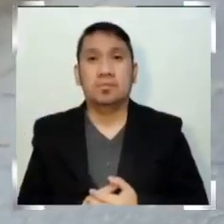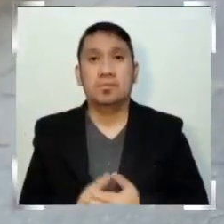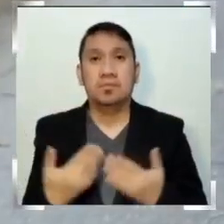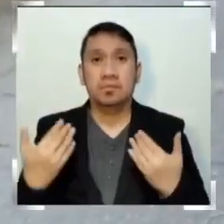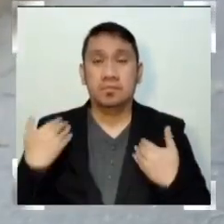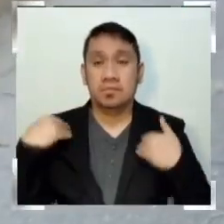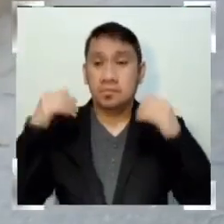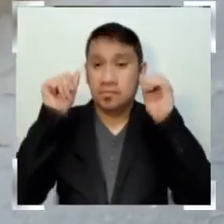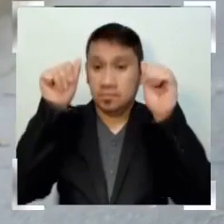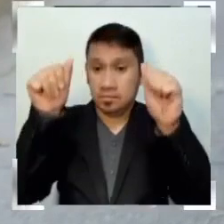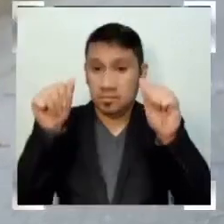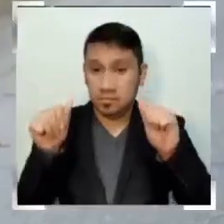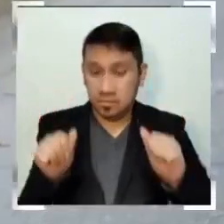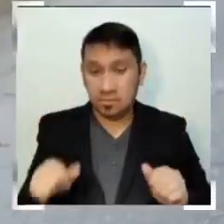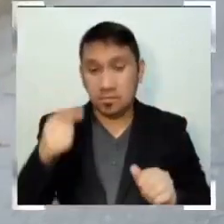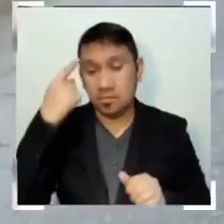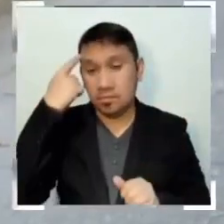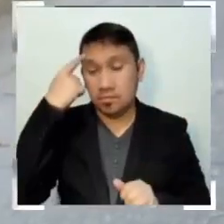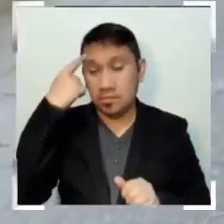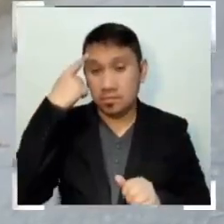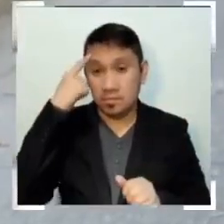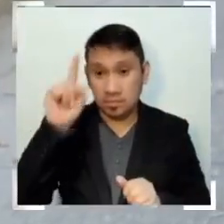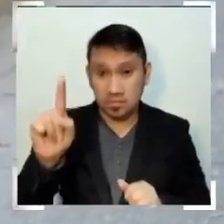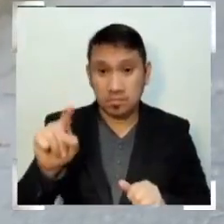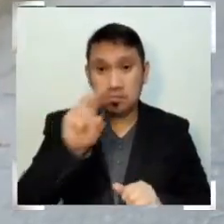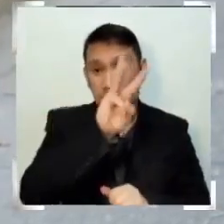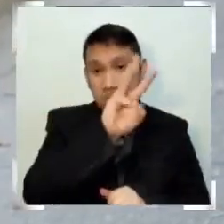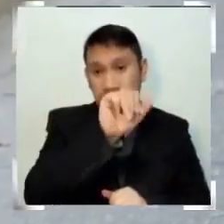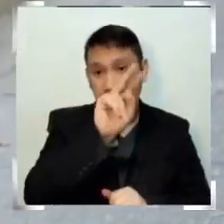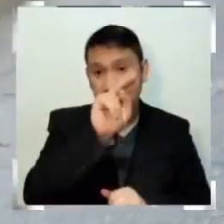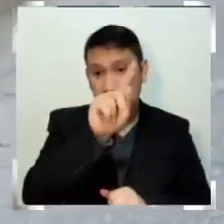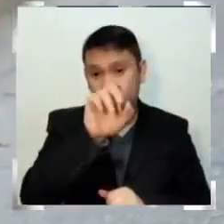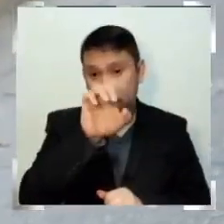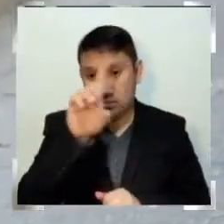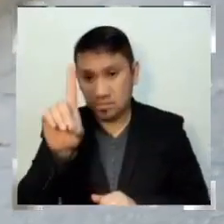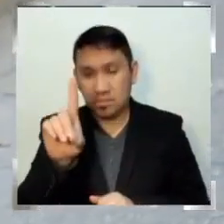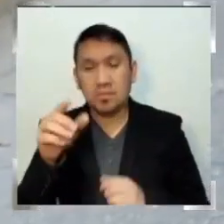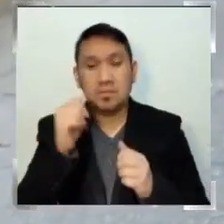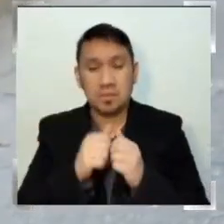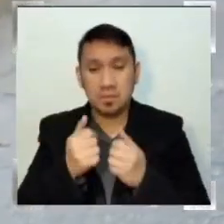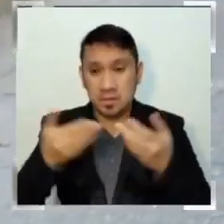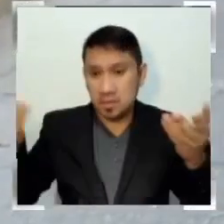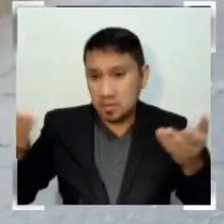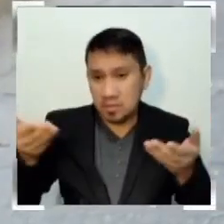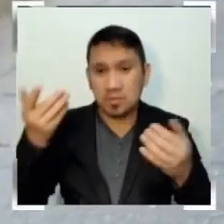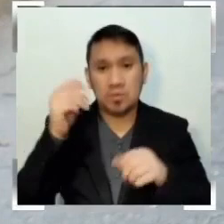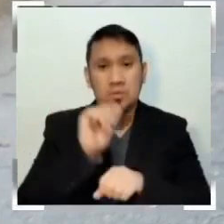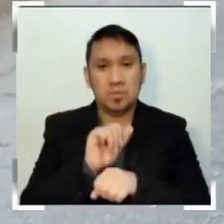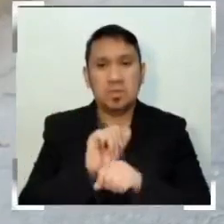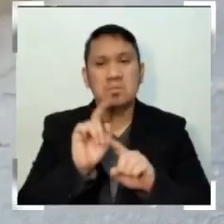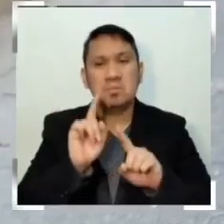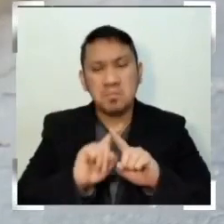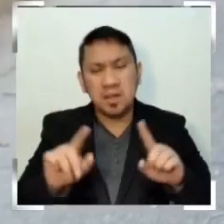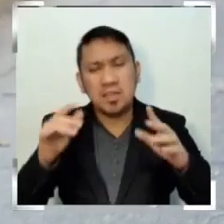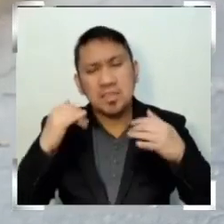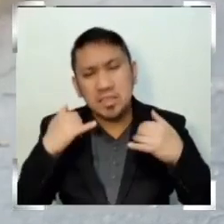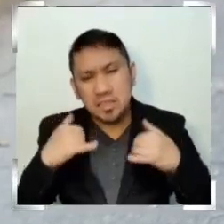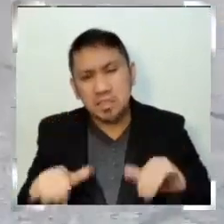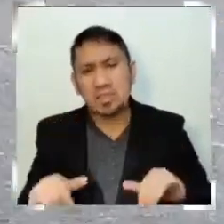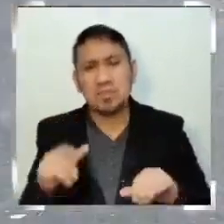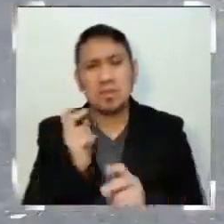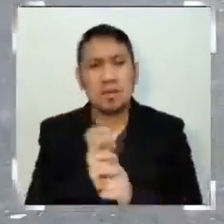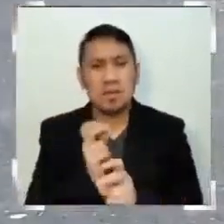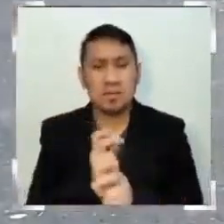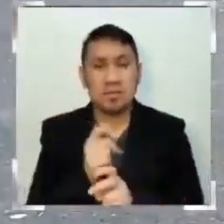hire, wanted drivers. Pero hirap pa rin kami. Maaring yung iba dyan napunta sa tracking. Medyo malaki kita